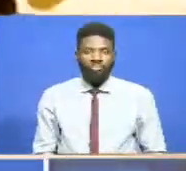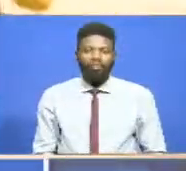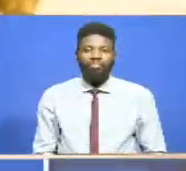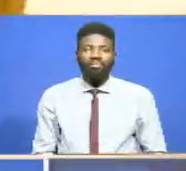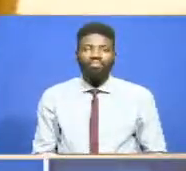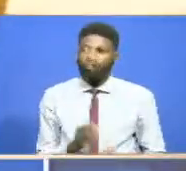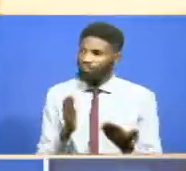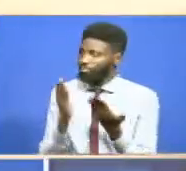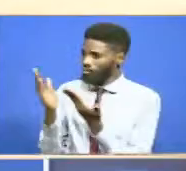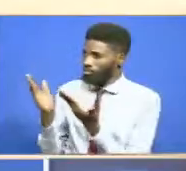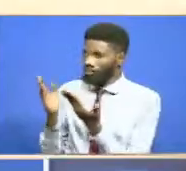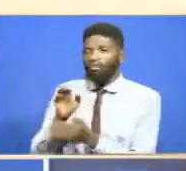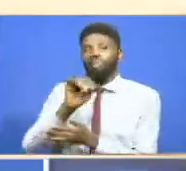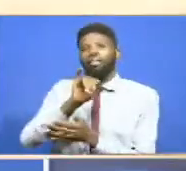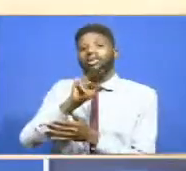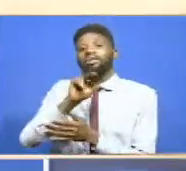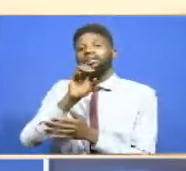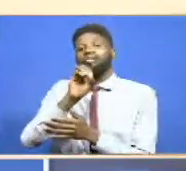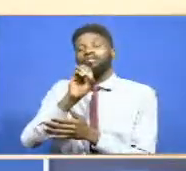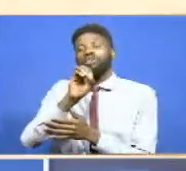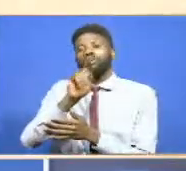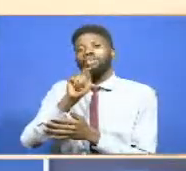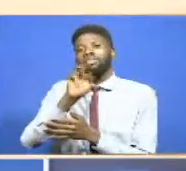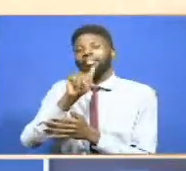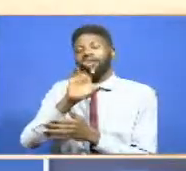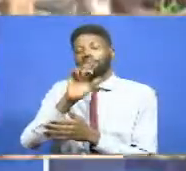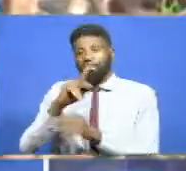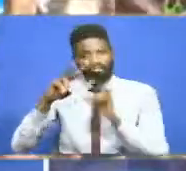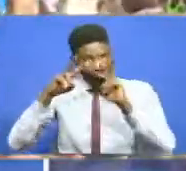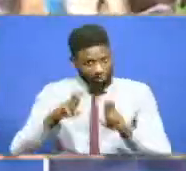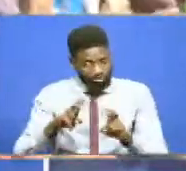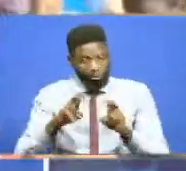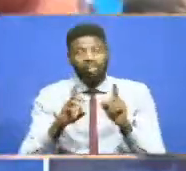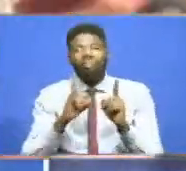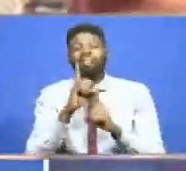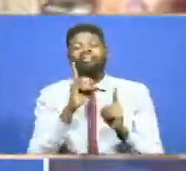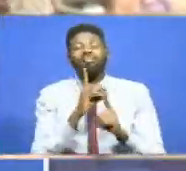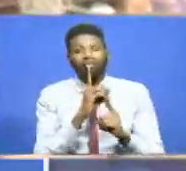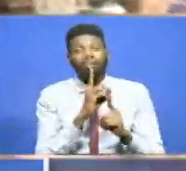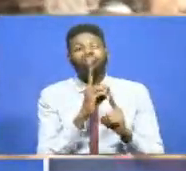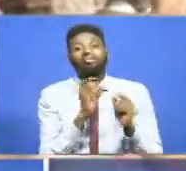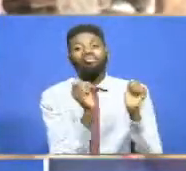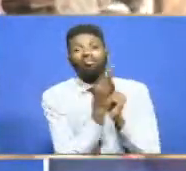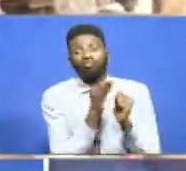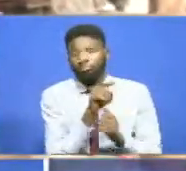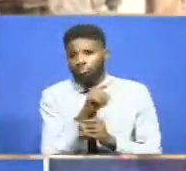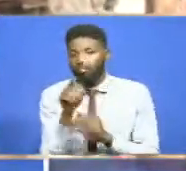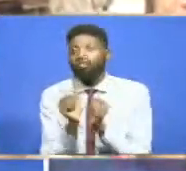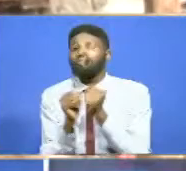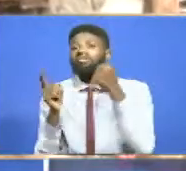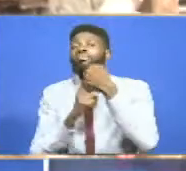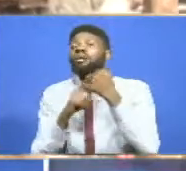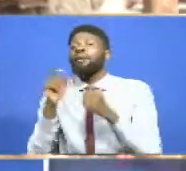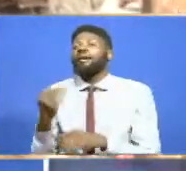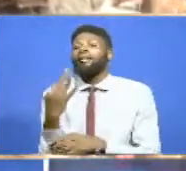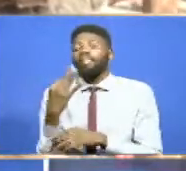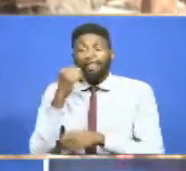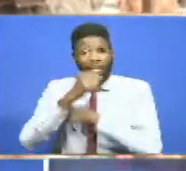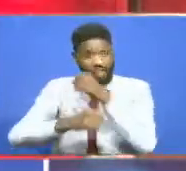Utafiti huo wa kampuni ya Infotrack ulifanywa kati ya tarehe 13 hadi 16 mwezi Machi mwaka